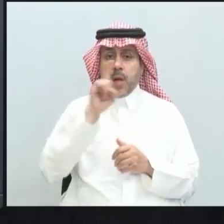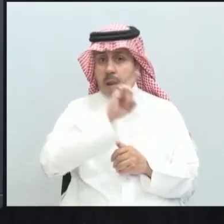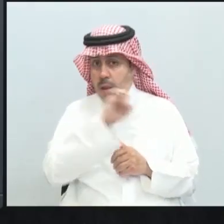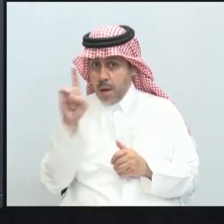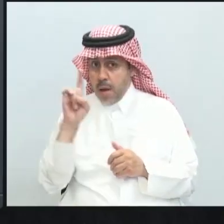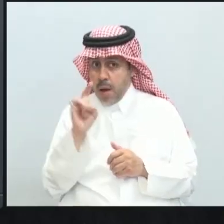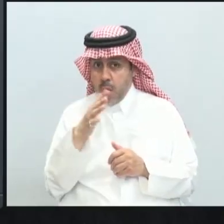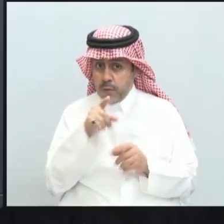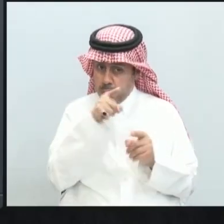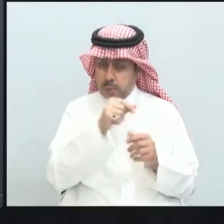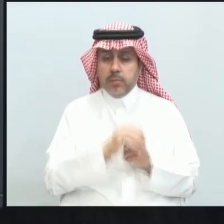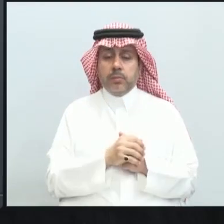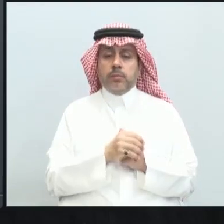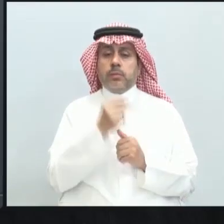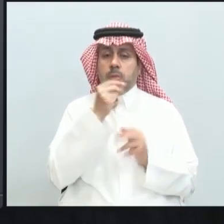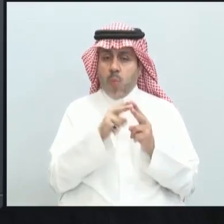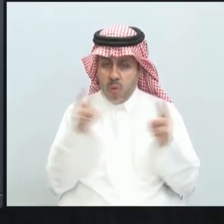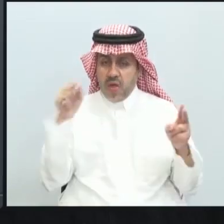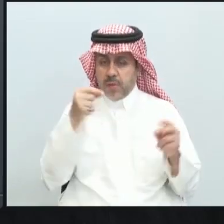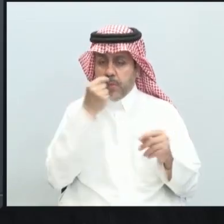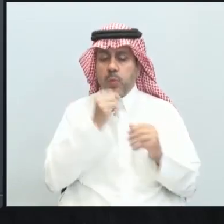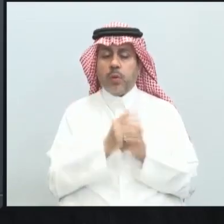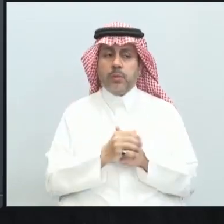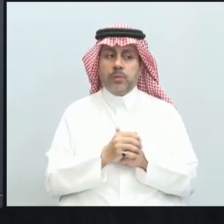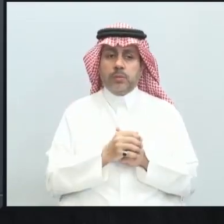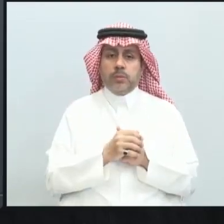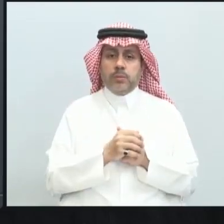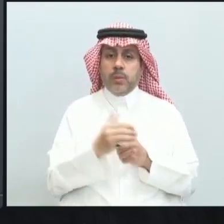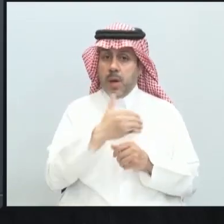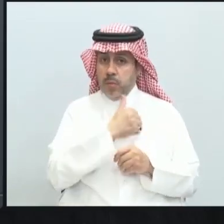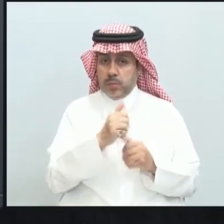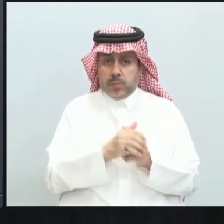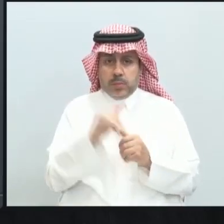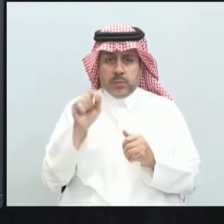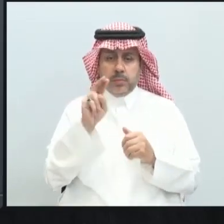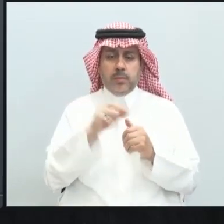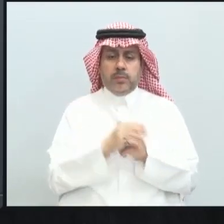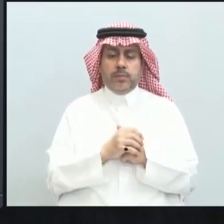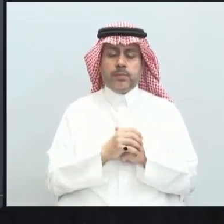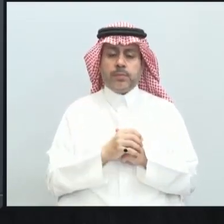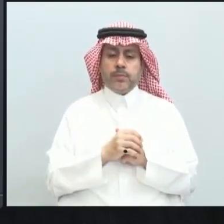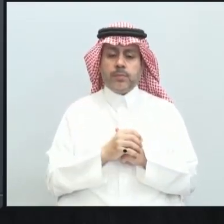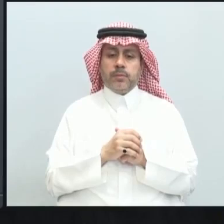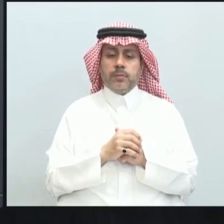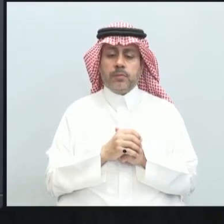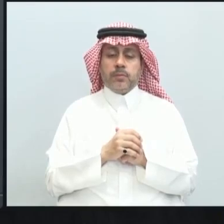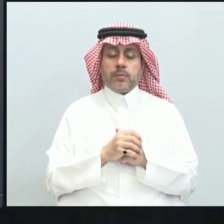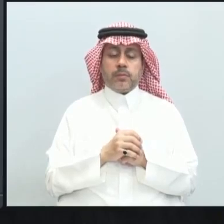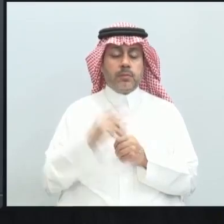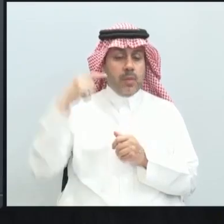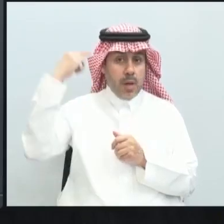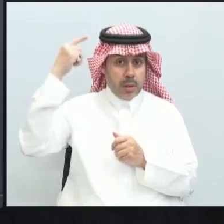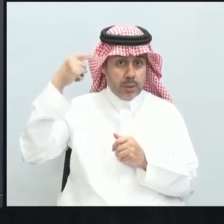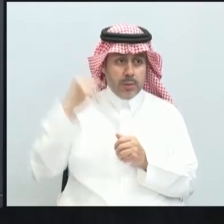ولا هم يحزنون من هم الذين امنوا وكانوا يتقون فاذا اردت ايها الطالب واذا اردت ايتها